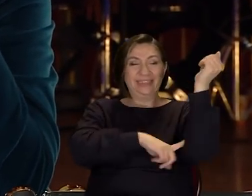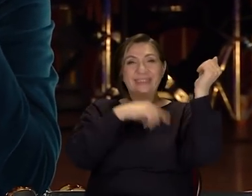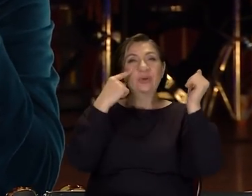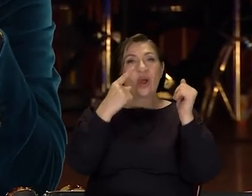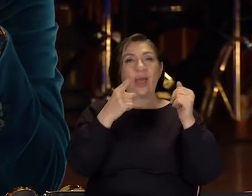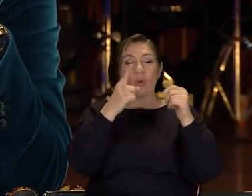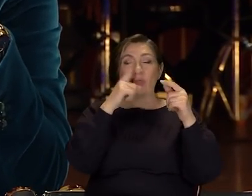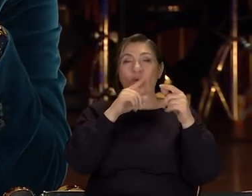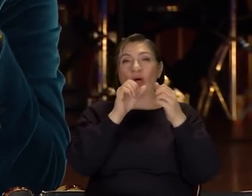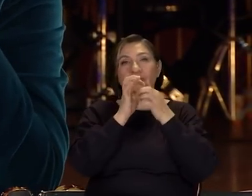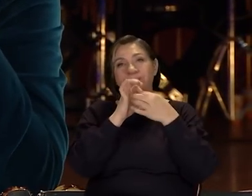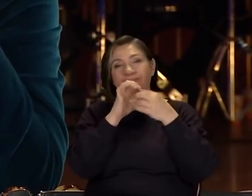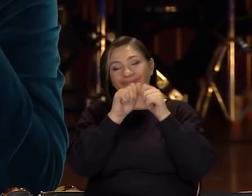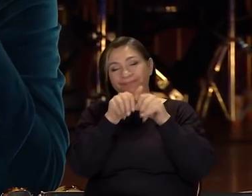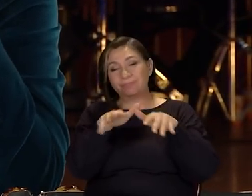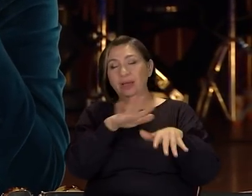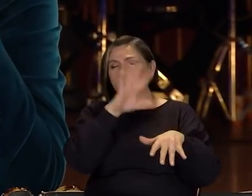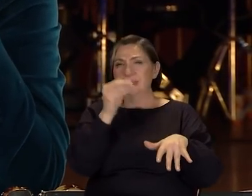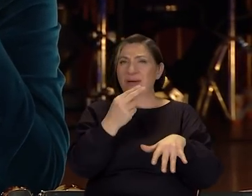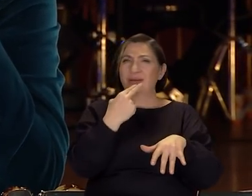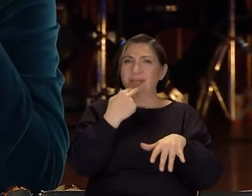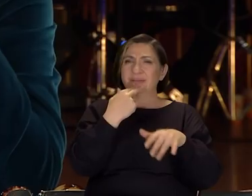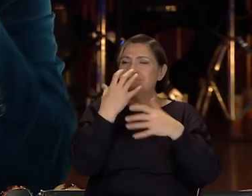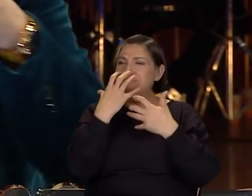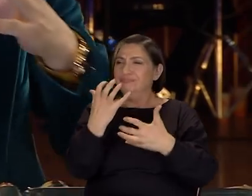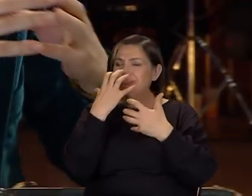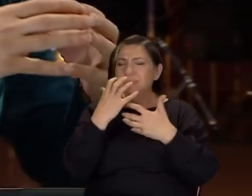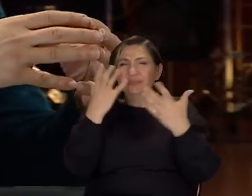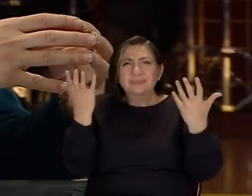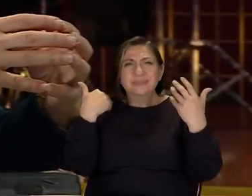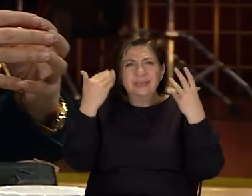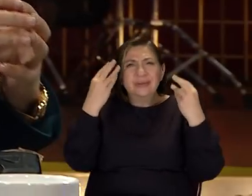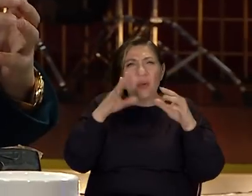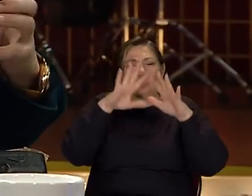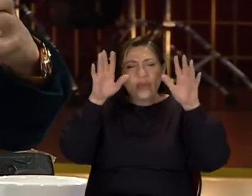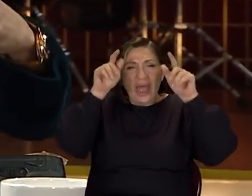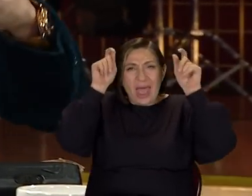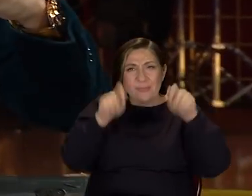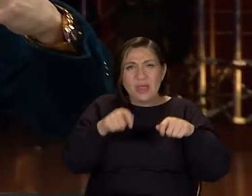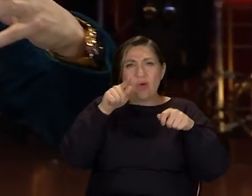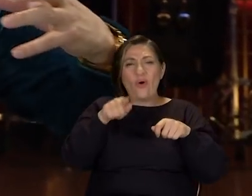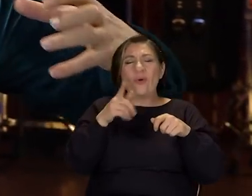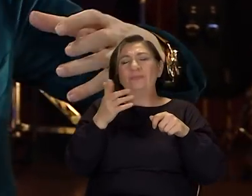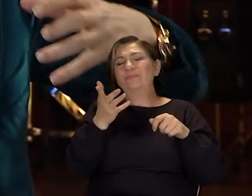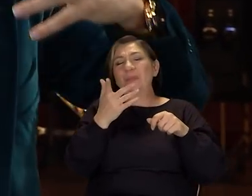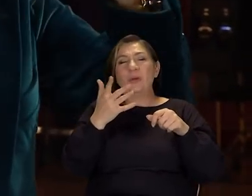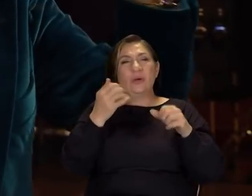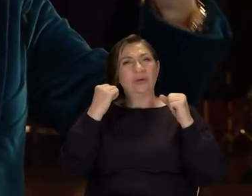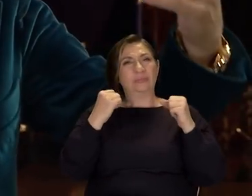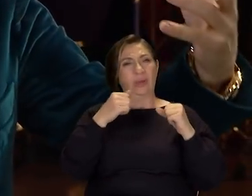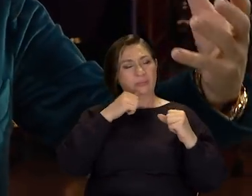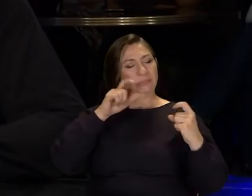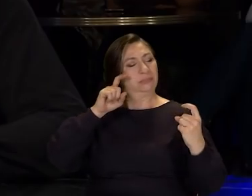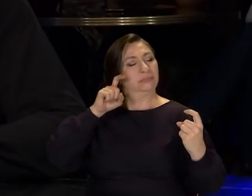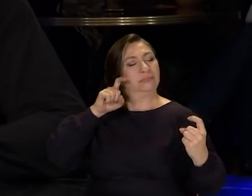kurulmuş durumda. Yani her şey mi kadınlardan yana olur? Bir kere bütün o yaptığın o böyle